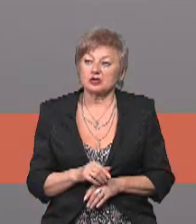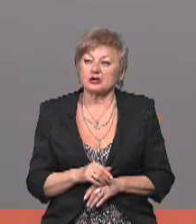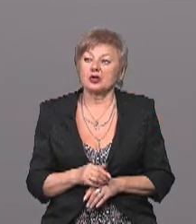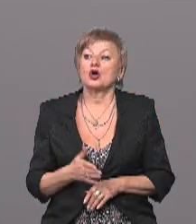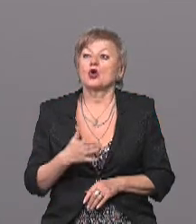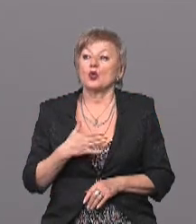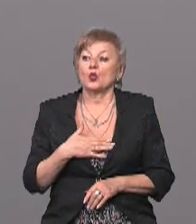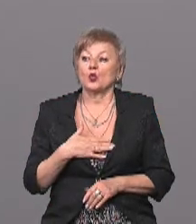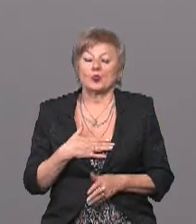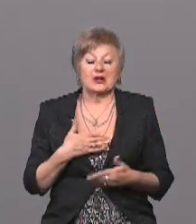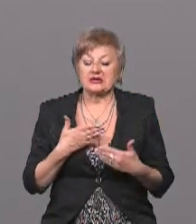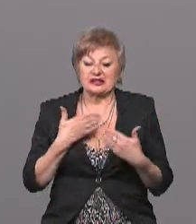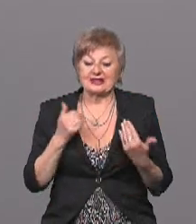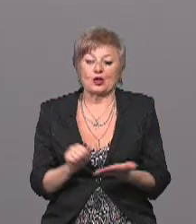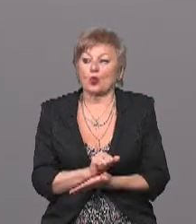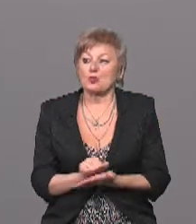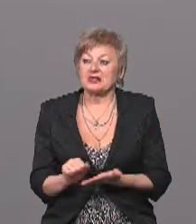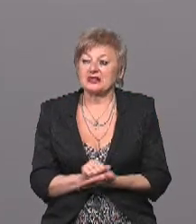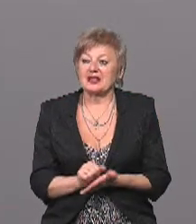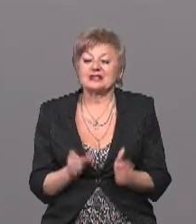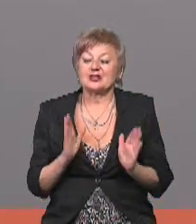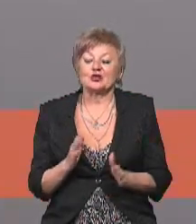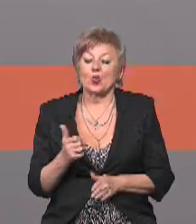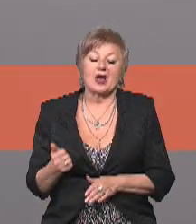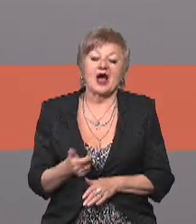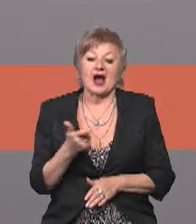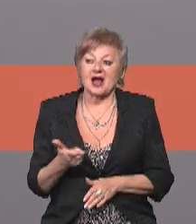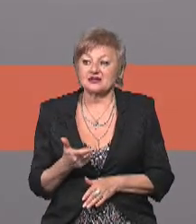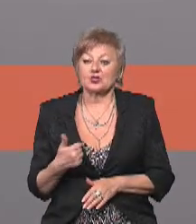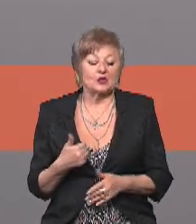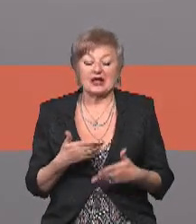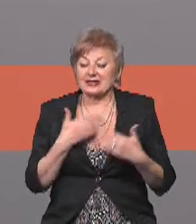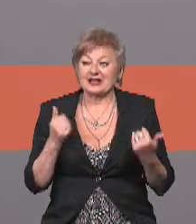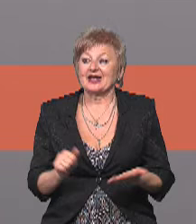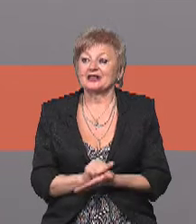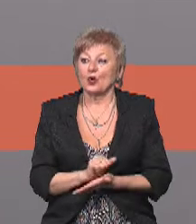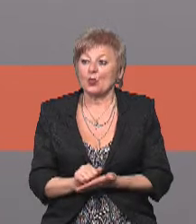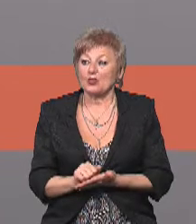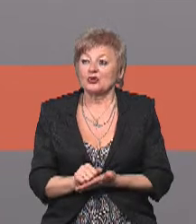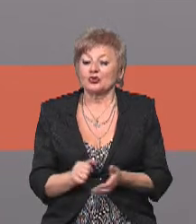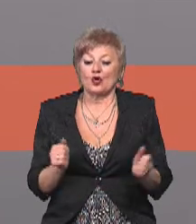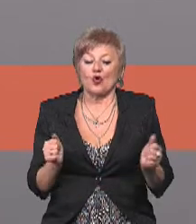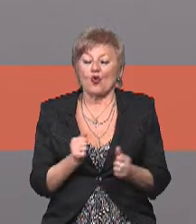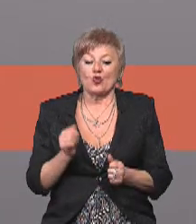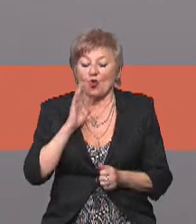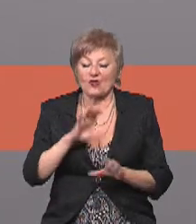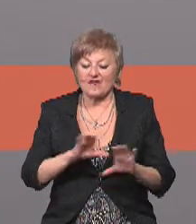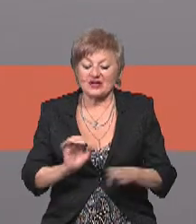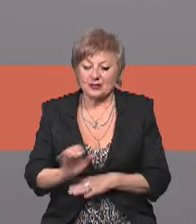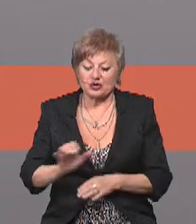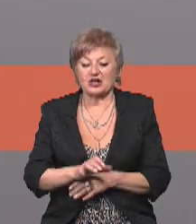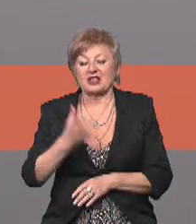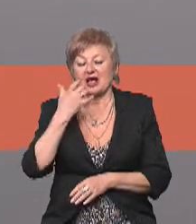В нас відсутня документація не тільки на газовій мережі, у нас відсутня документація на мережі холодного водопостачання,